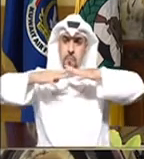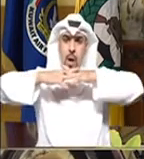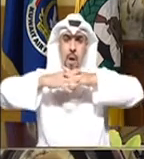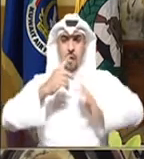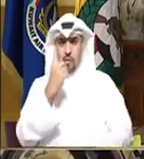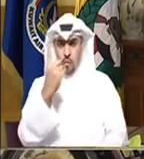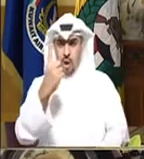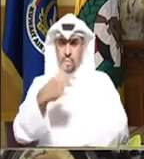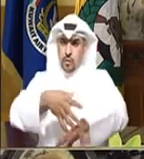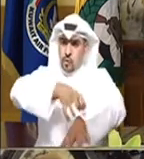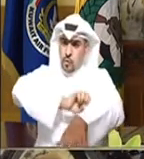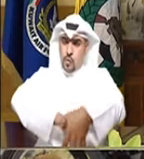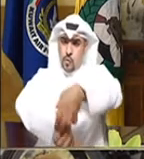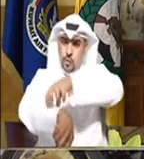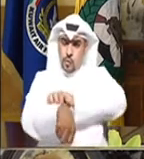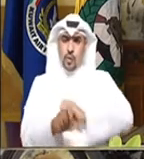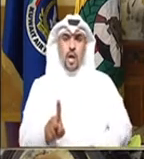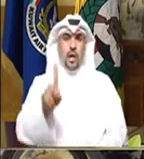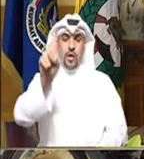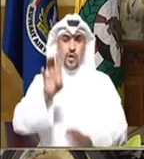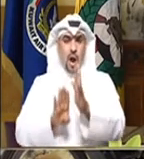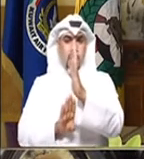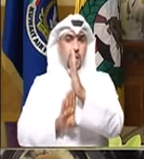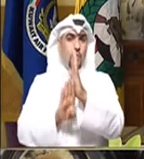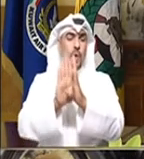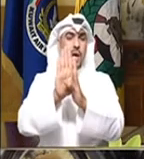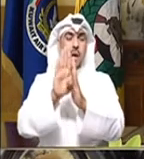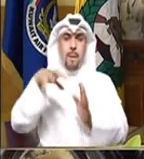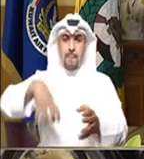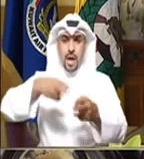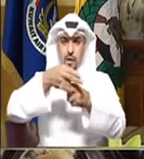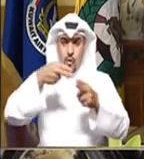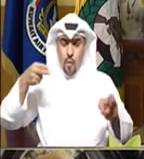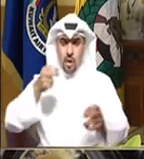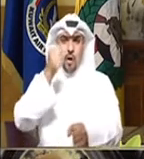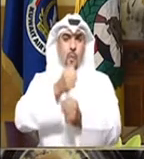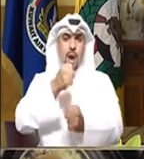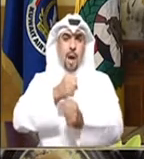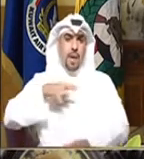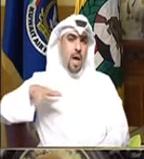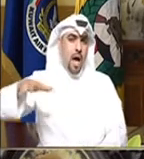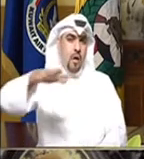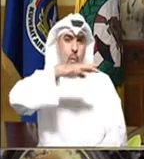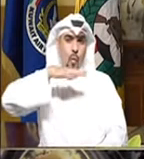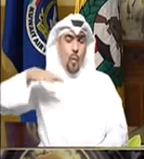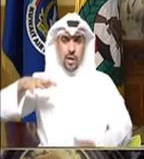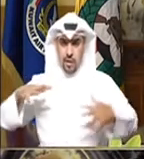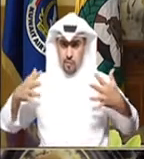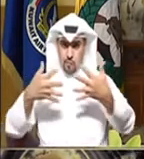الجهود لتعزيز مسيرة العمل الوطني المشترك ودفع عملية التنمية